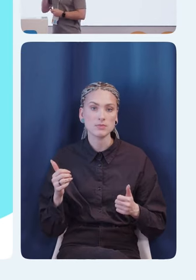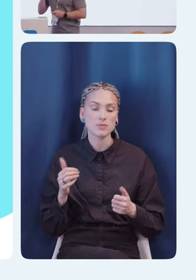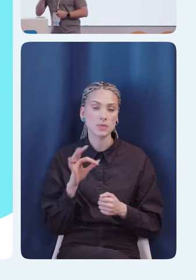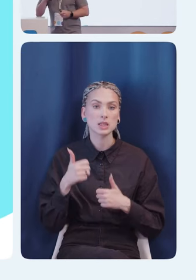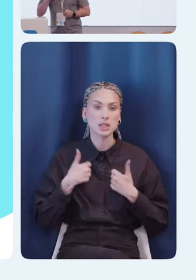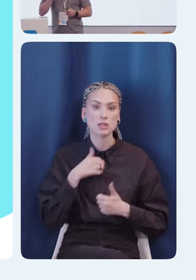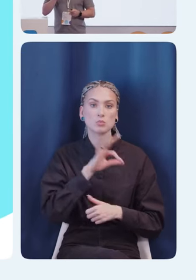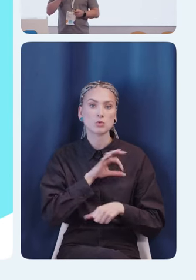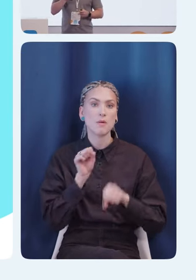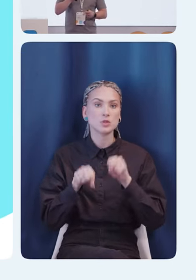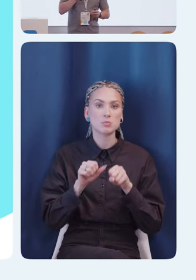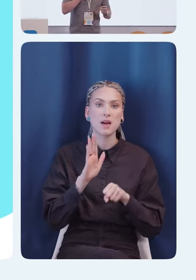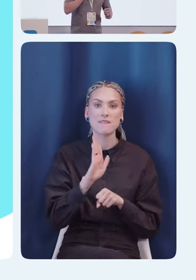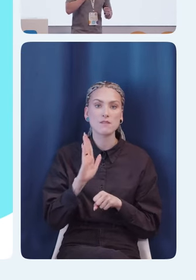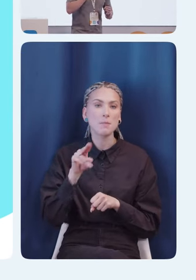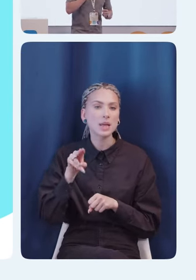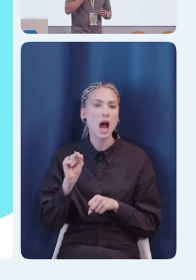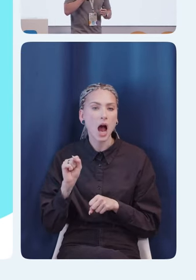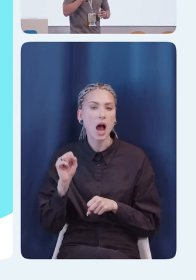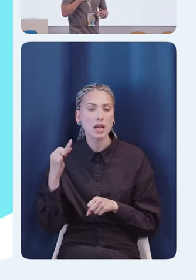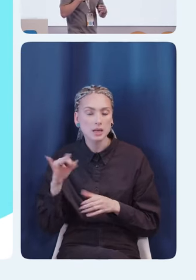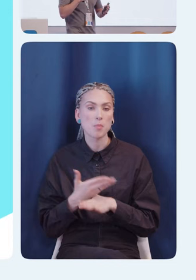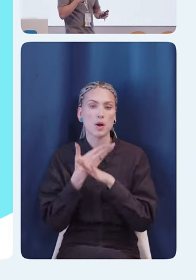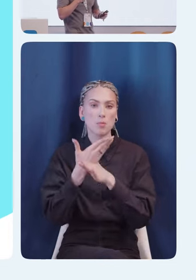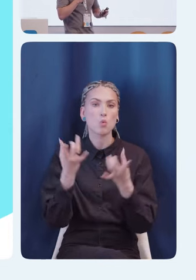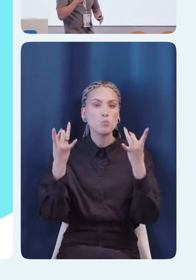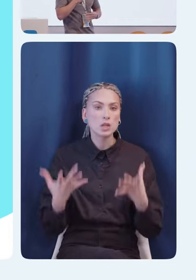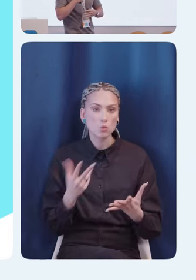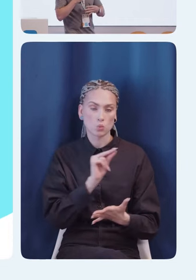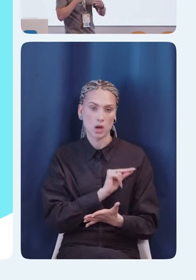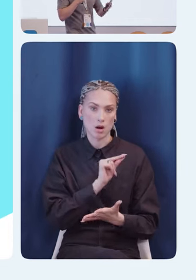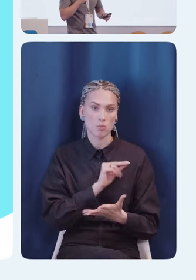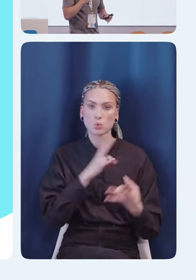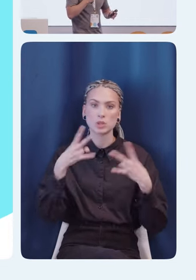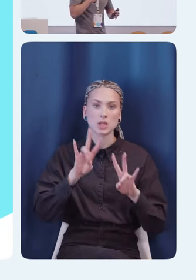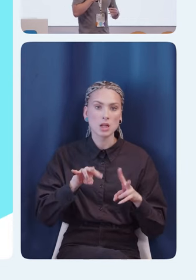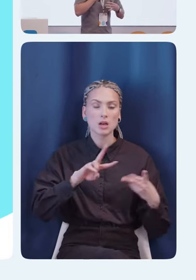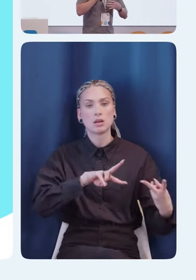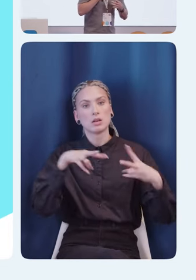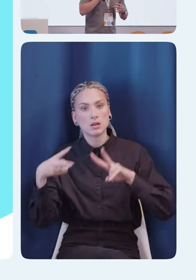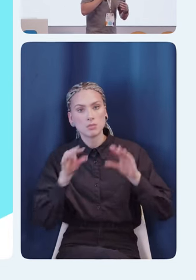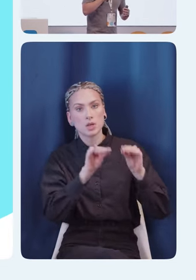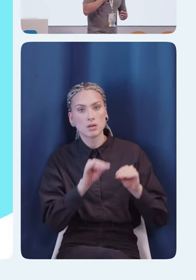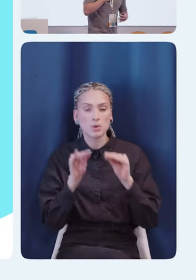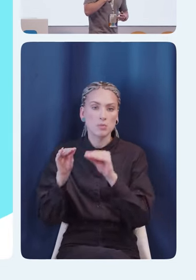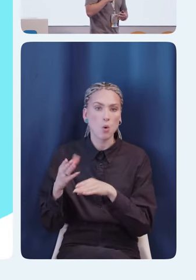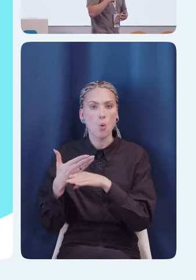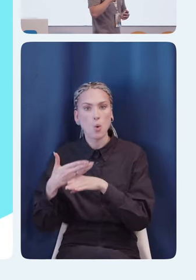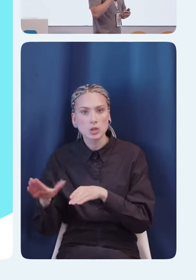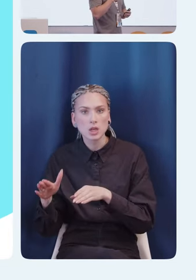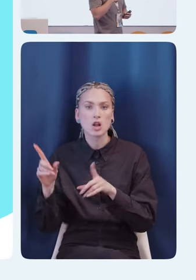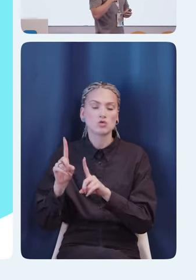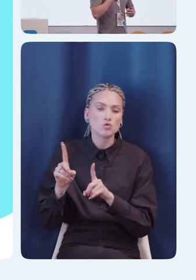Старайтесь использовать возможности Web API, потому что они очень сильно позволяют упростить работу. То есть не надо переписывать на какие-то отдельные компоненты,